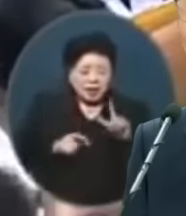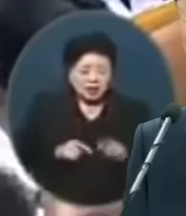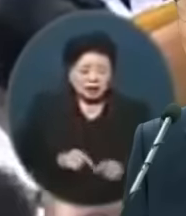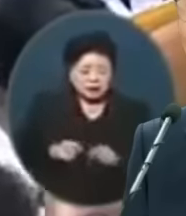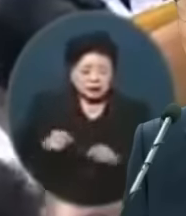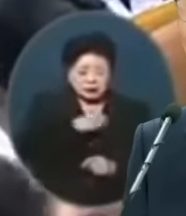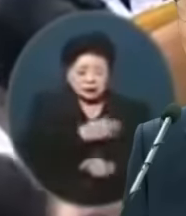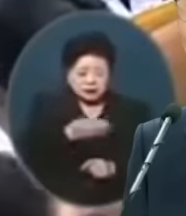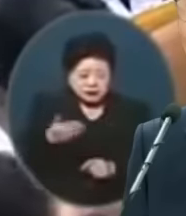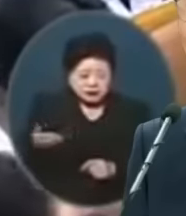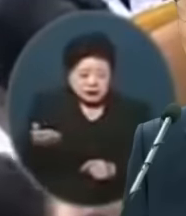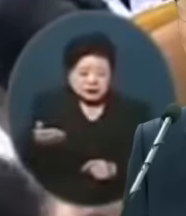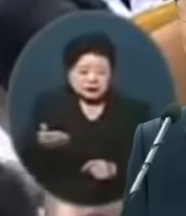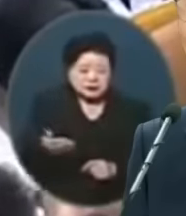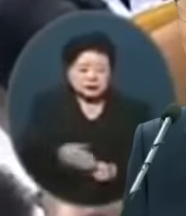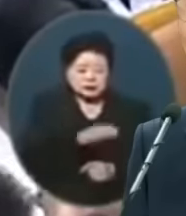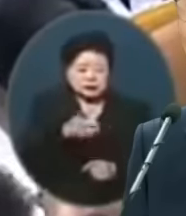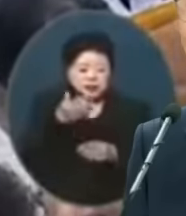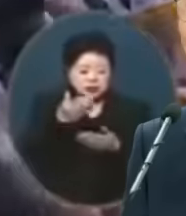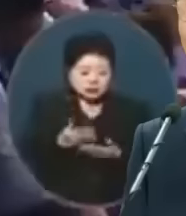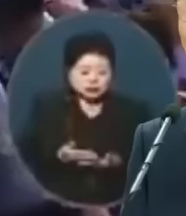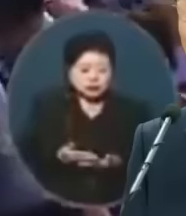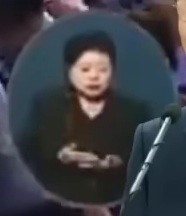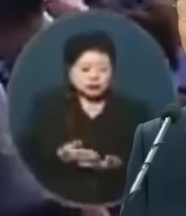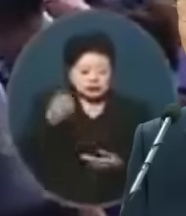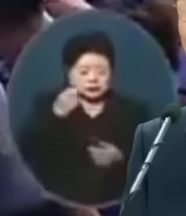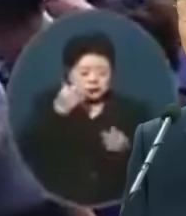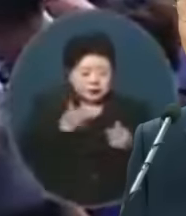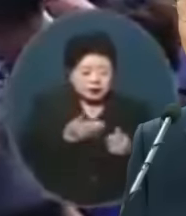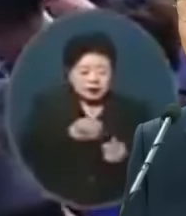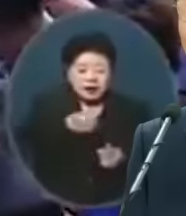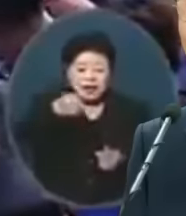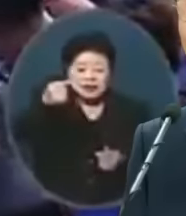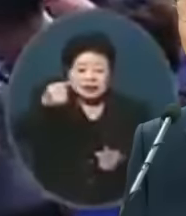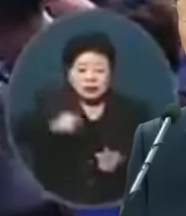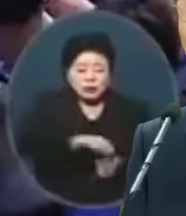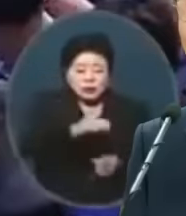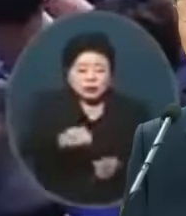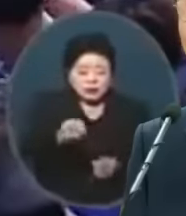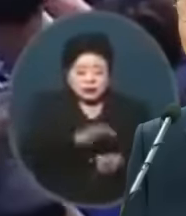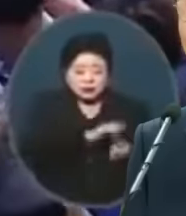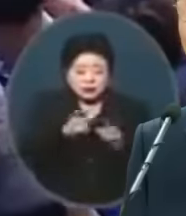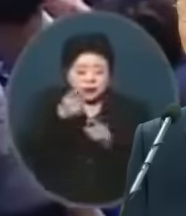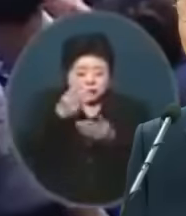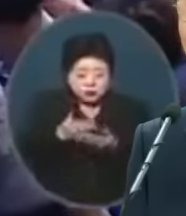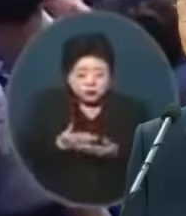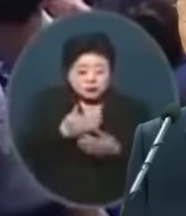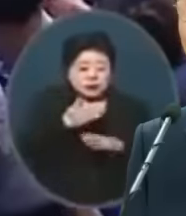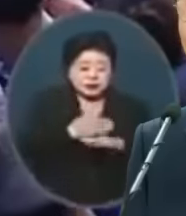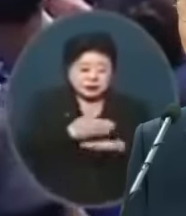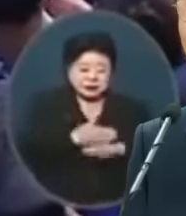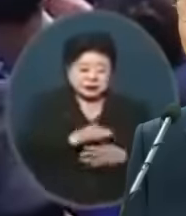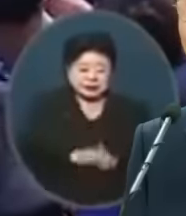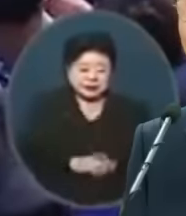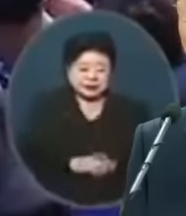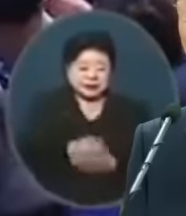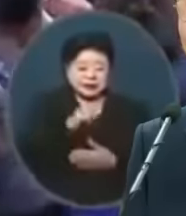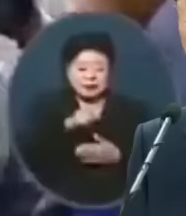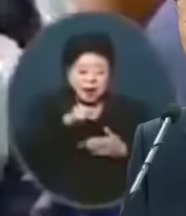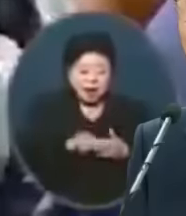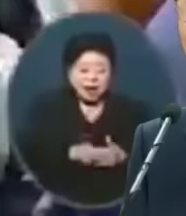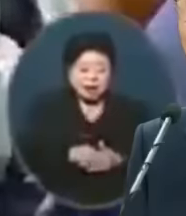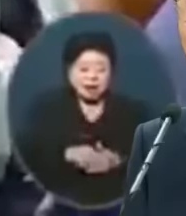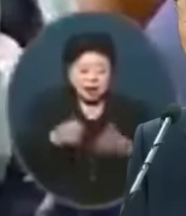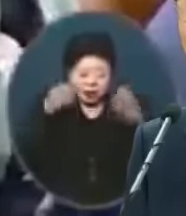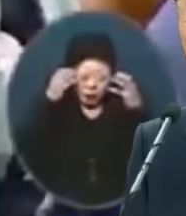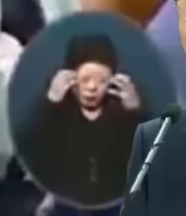은혜를 우리에게 주신 이상 성령이 이것을 가지고 우리를 치료해 주심을 감사합니다. 마음의 고통을